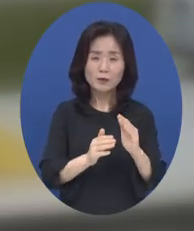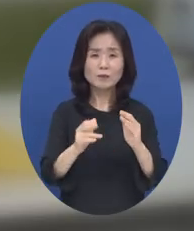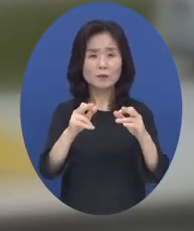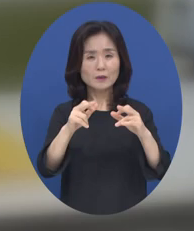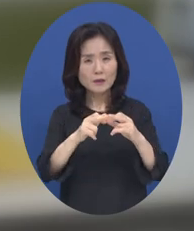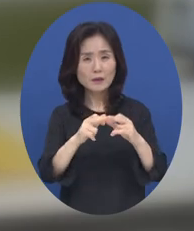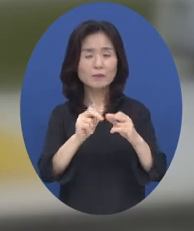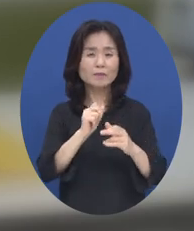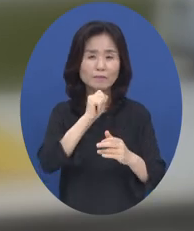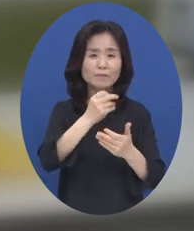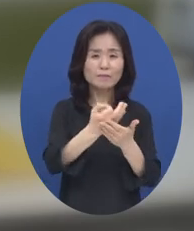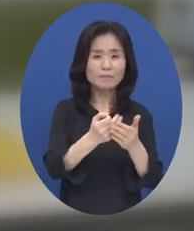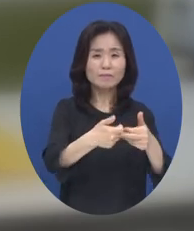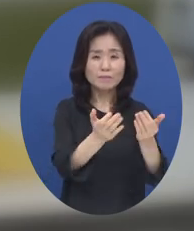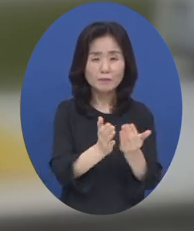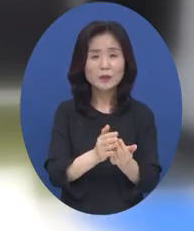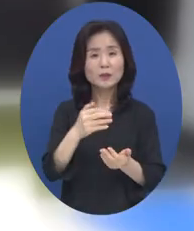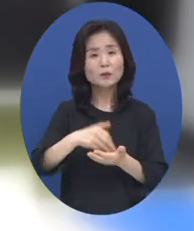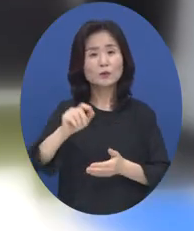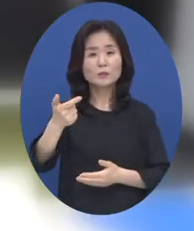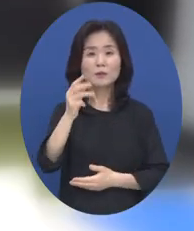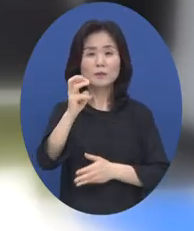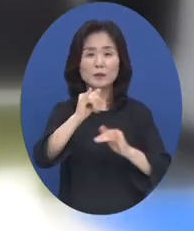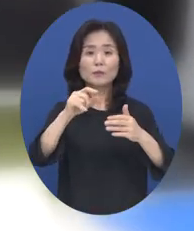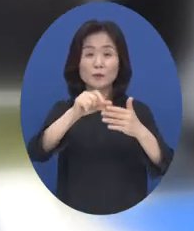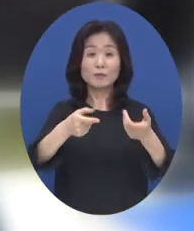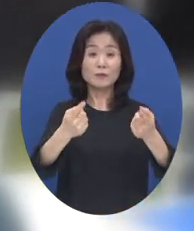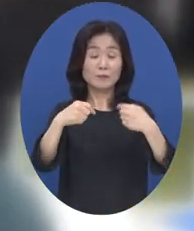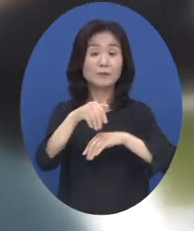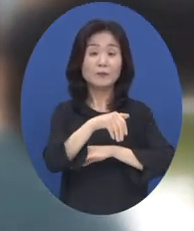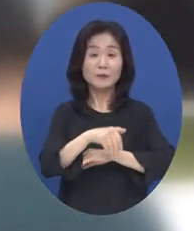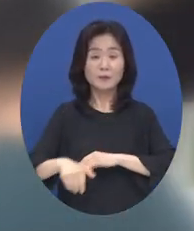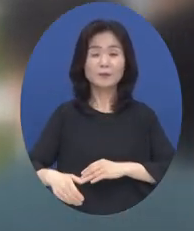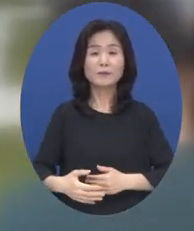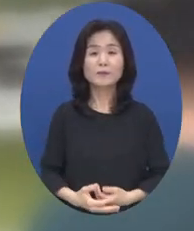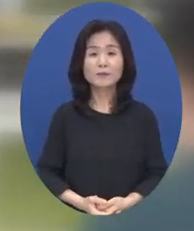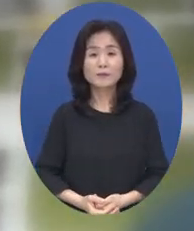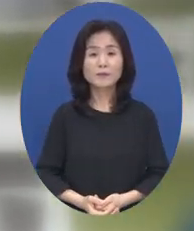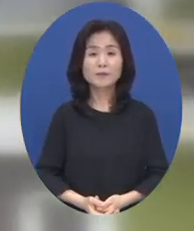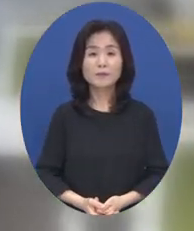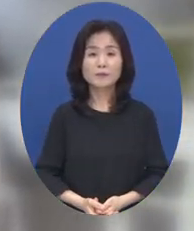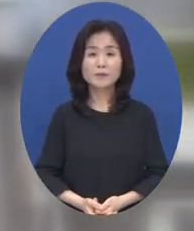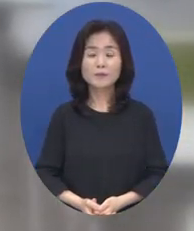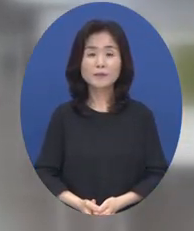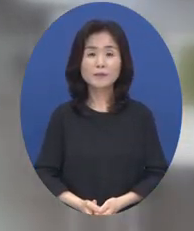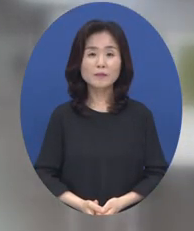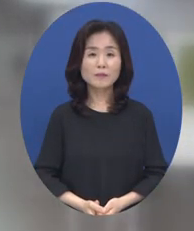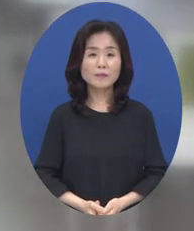630여 명이 프로그램에 참여할 예정입니다. 경기지TV 이슬비입니다.